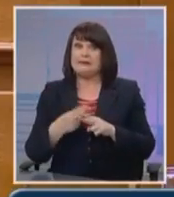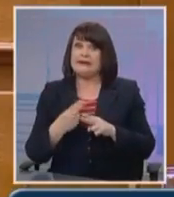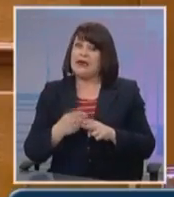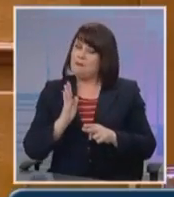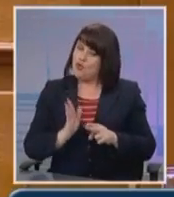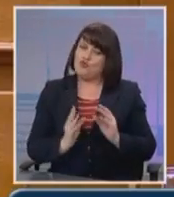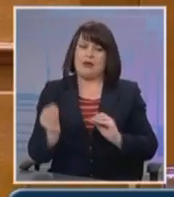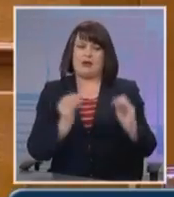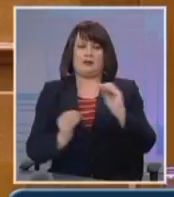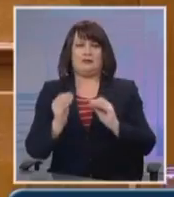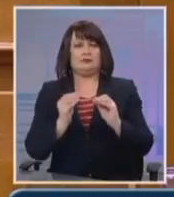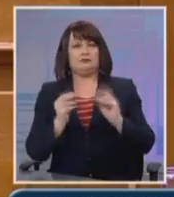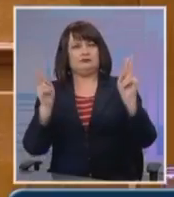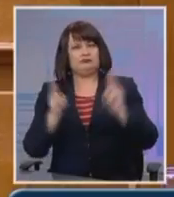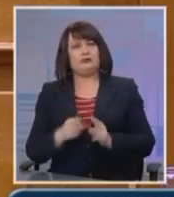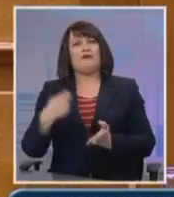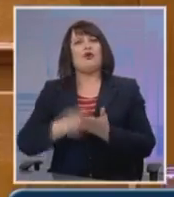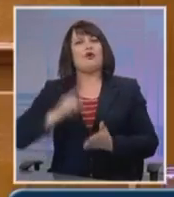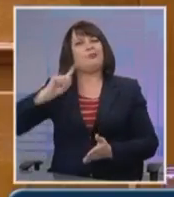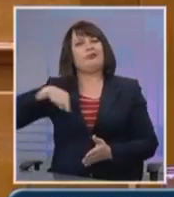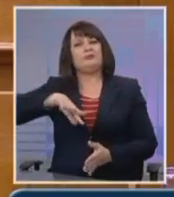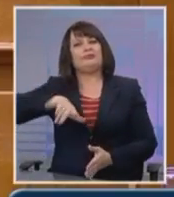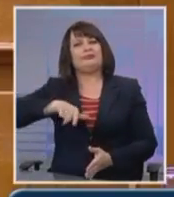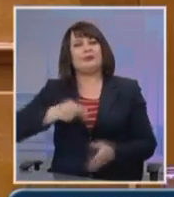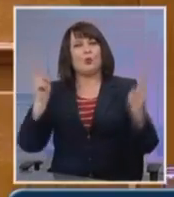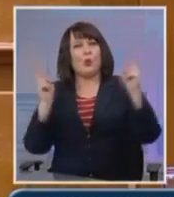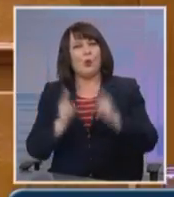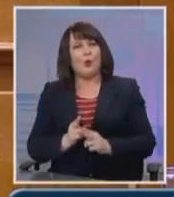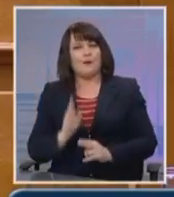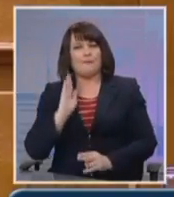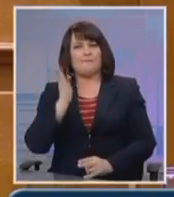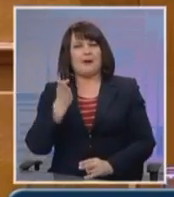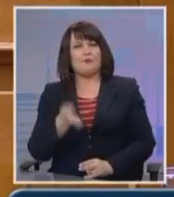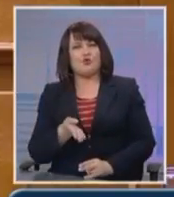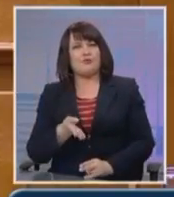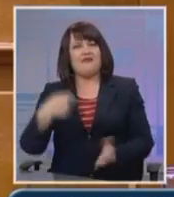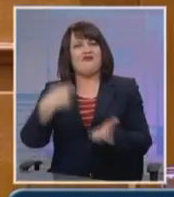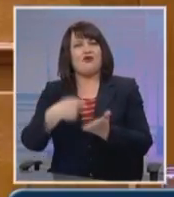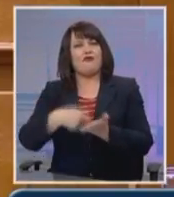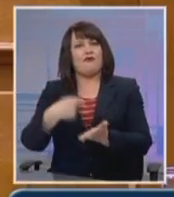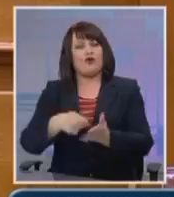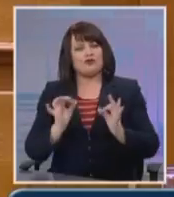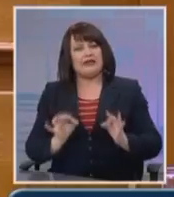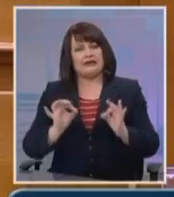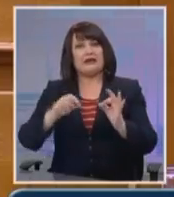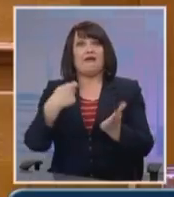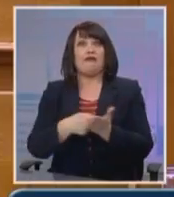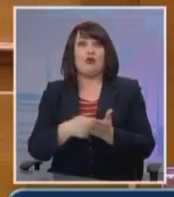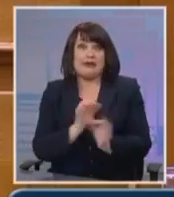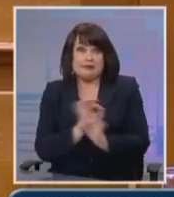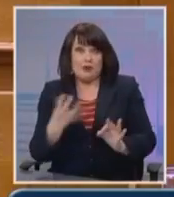περιθώρια για τον περιορισμό της φοροδιαφυγής αλλά και για την αύξηση της φορολογικής συμμόρφωσης. Φόροι που